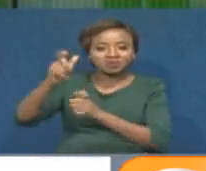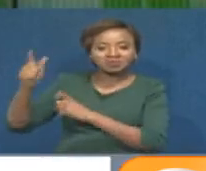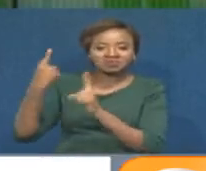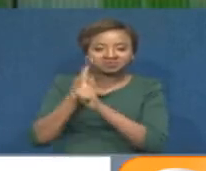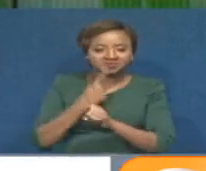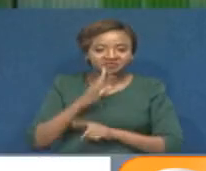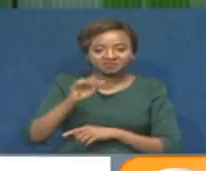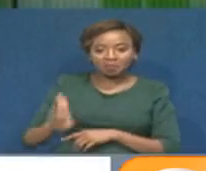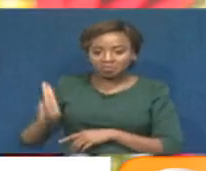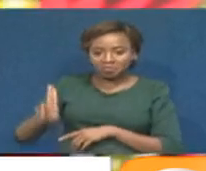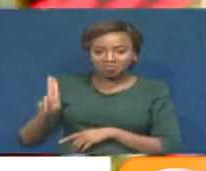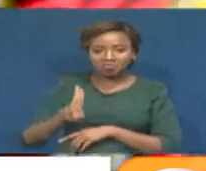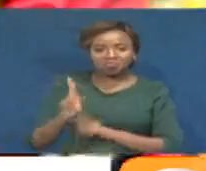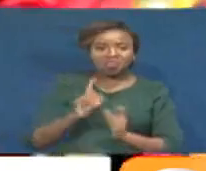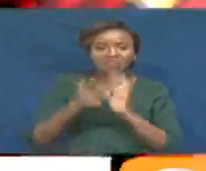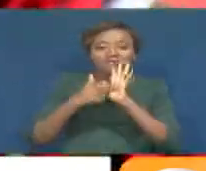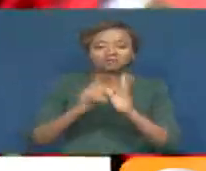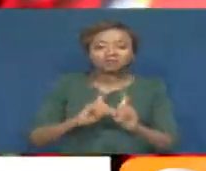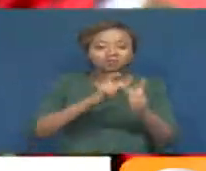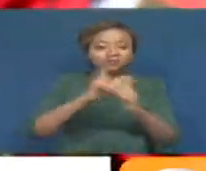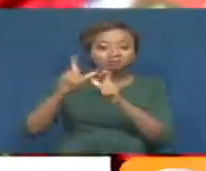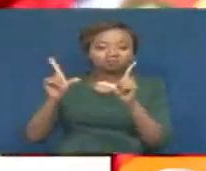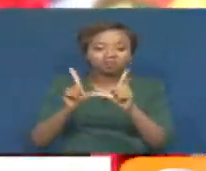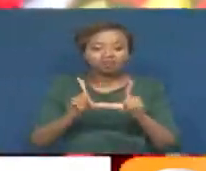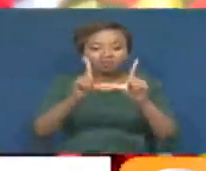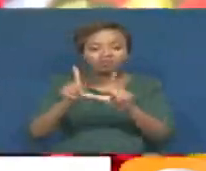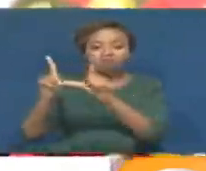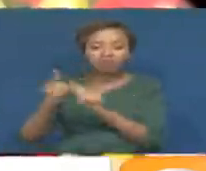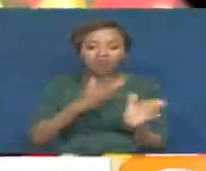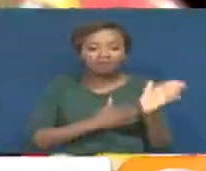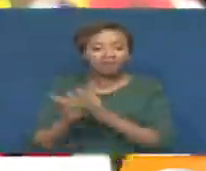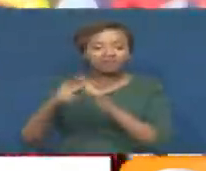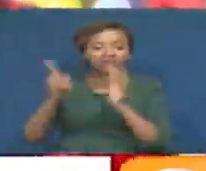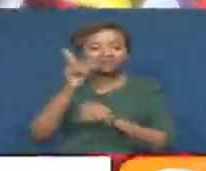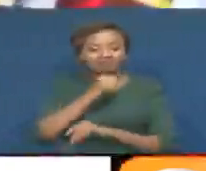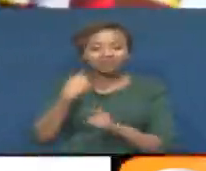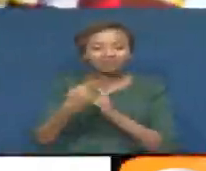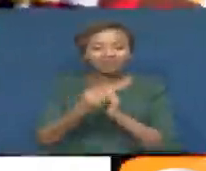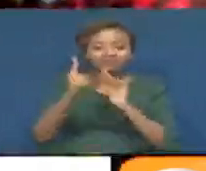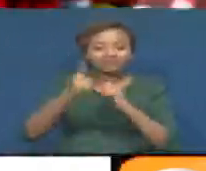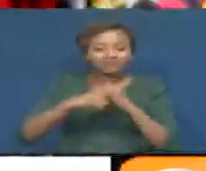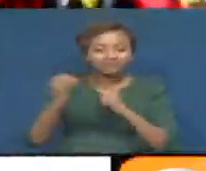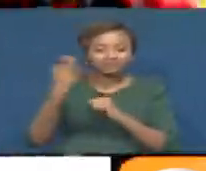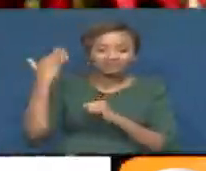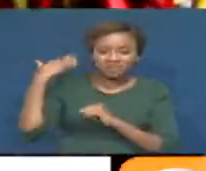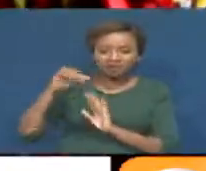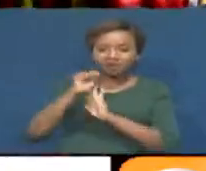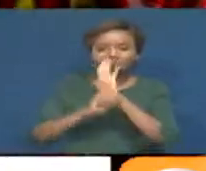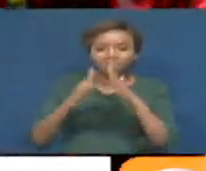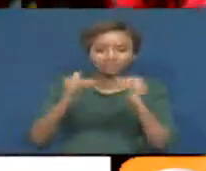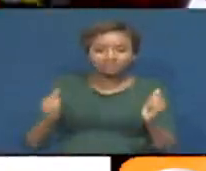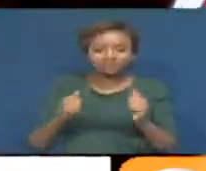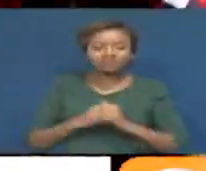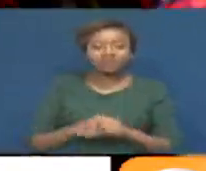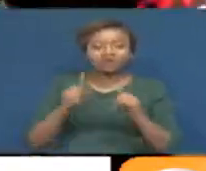huu. Rais Uhuru Kenyatta aliwatuza washindi vyeti hivyo kwenye mpango ulianzishwa miaka 60 iliyopita katika ikulu ya Nairobi.